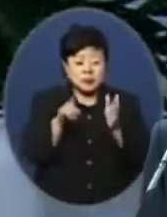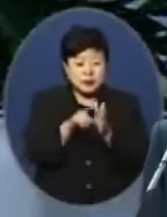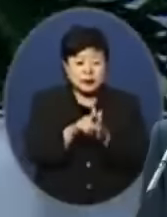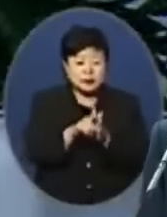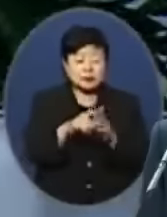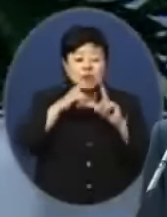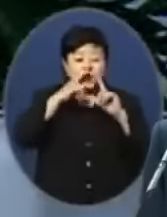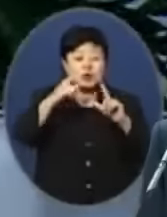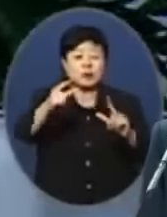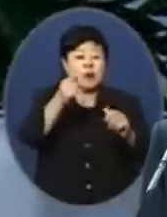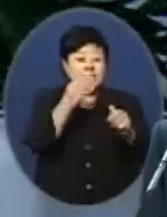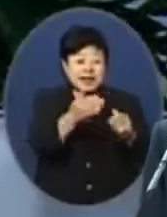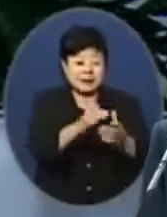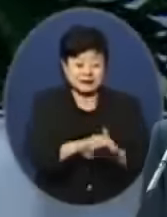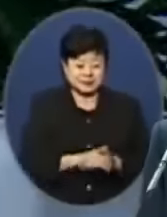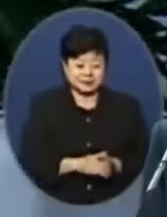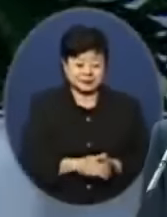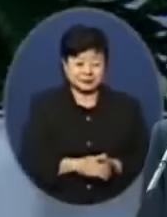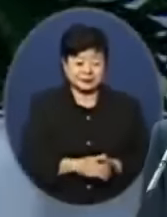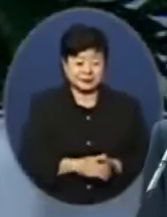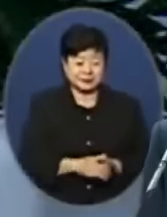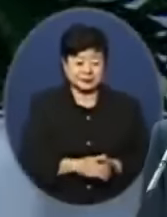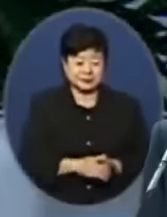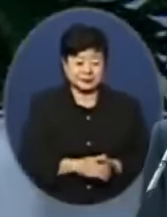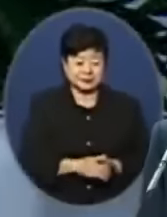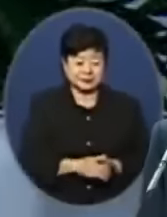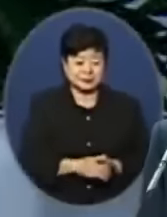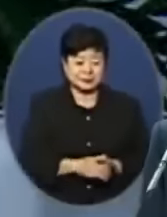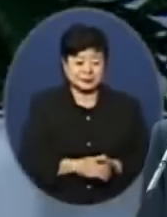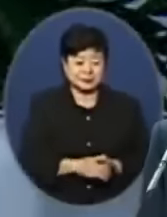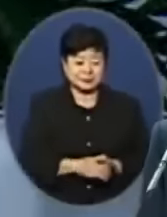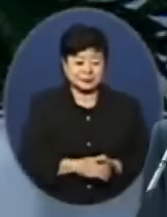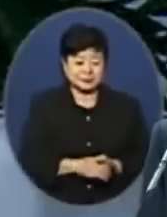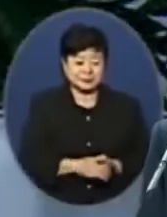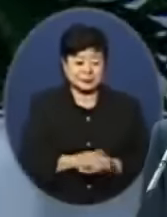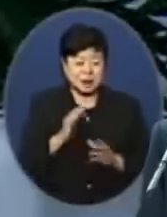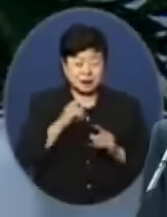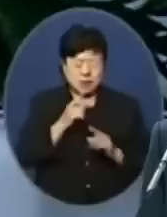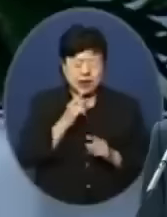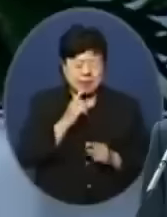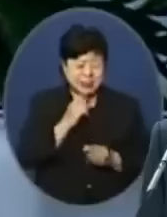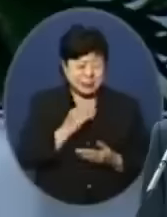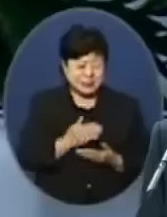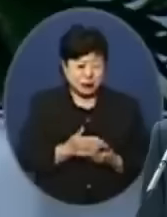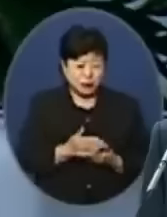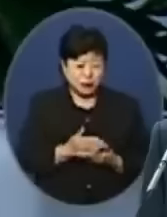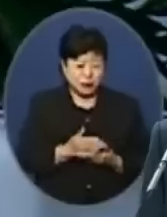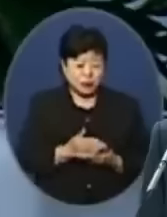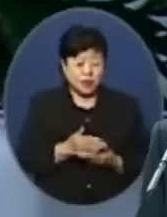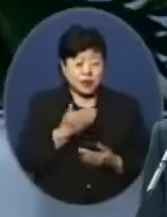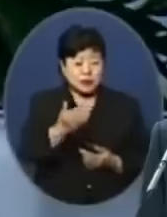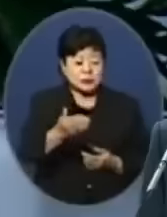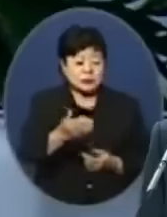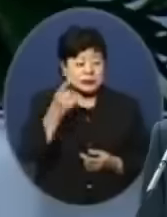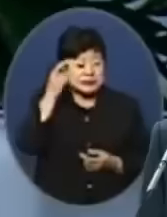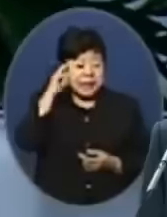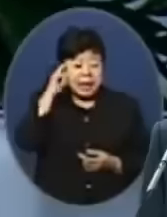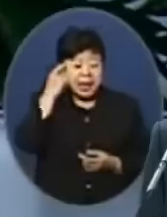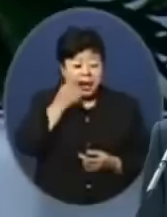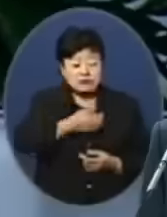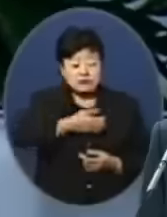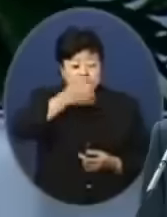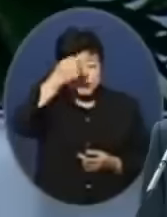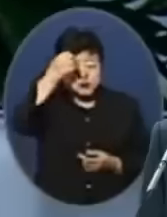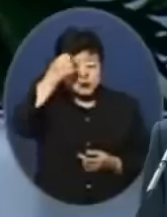믿음으로 선포하십시오. 그냥 자꾸 강구만 하지 말고 여러분이 생각하고